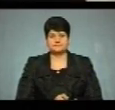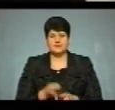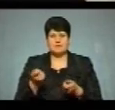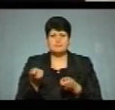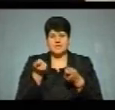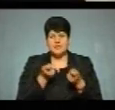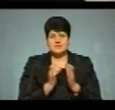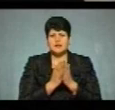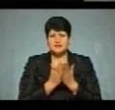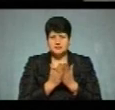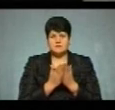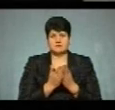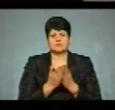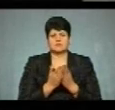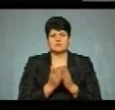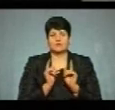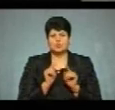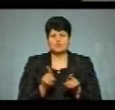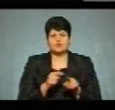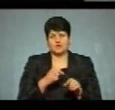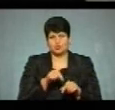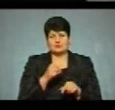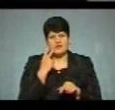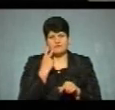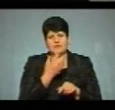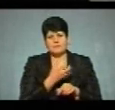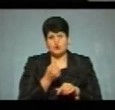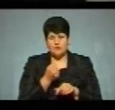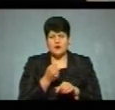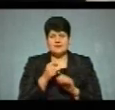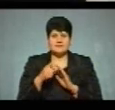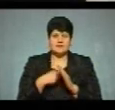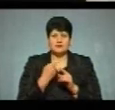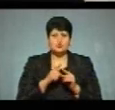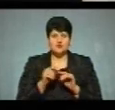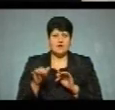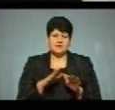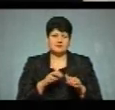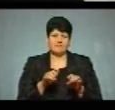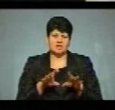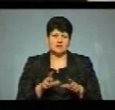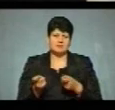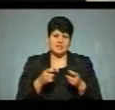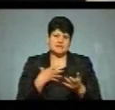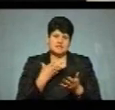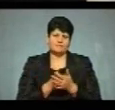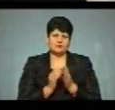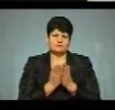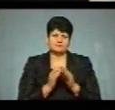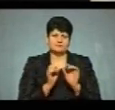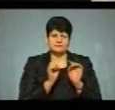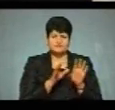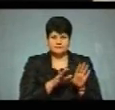Принесла книжки, тому що я тут завжди беру, а дізналася про цю акцію і вирішила принести свої.